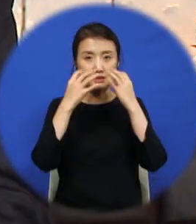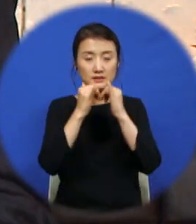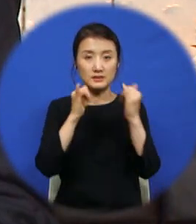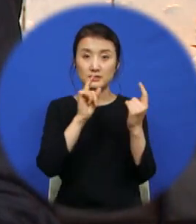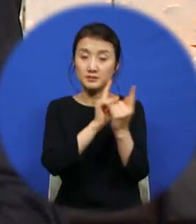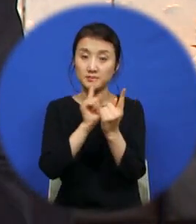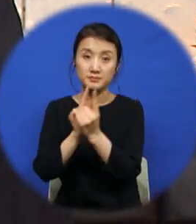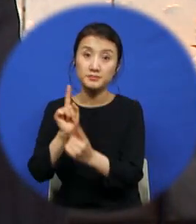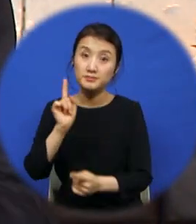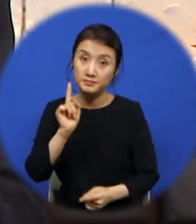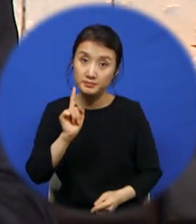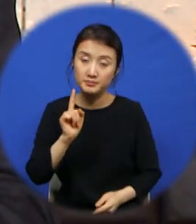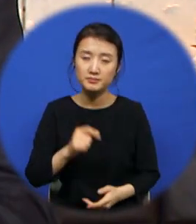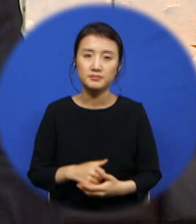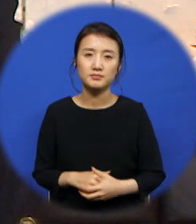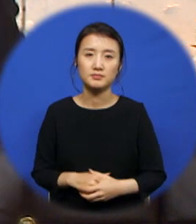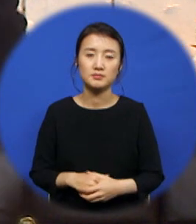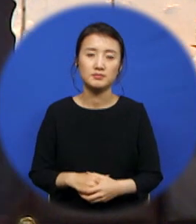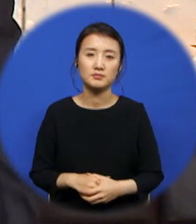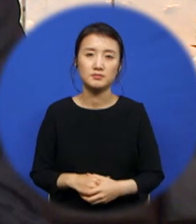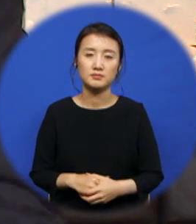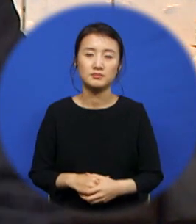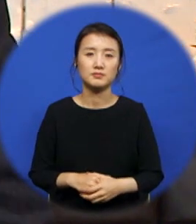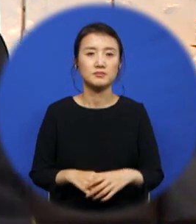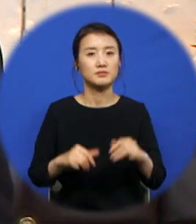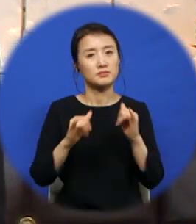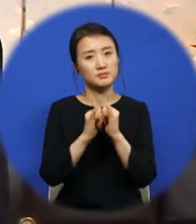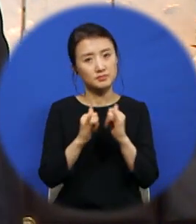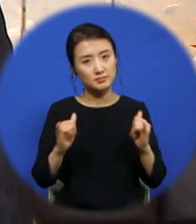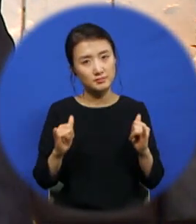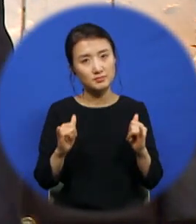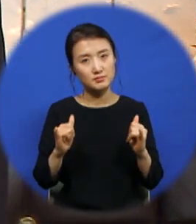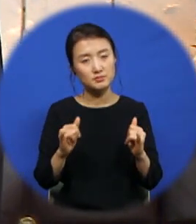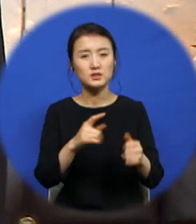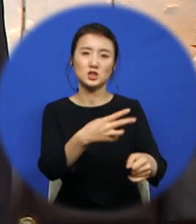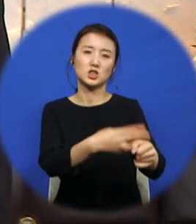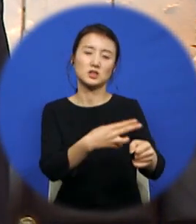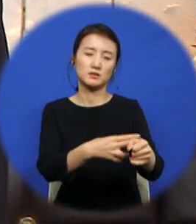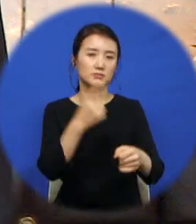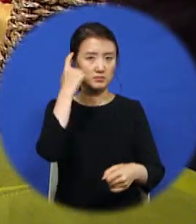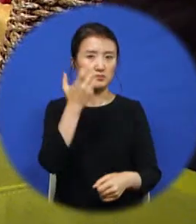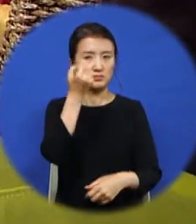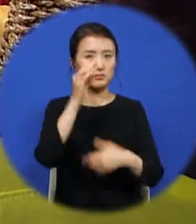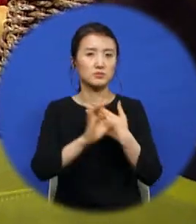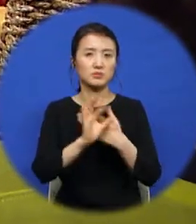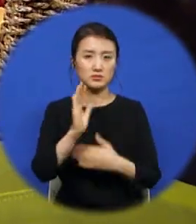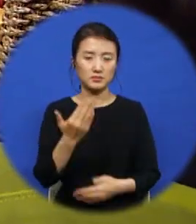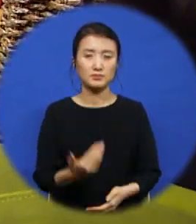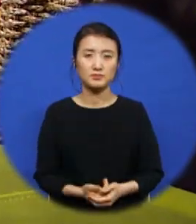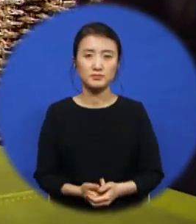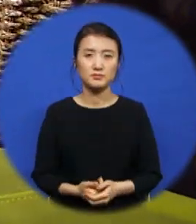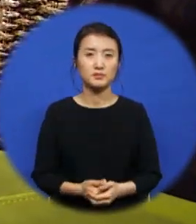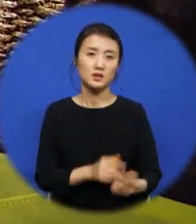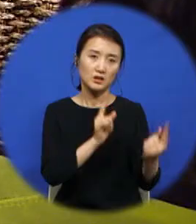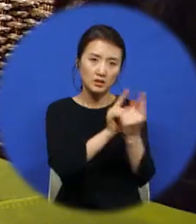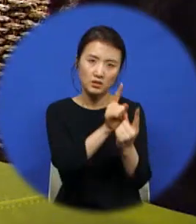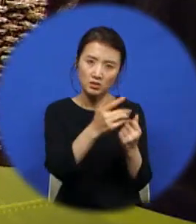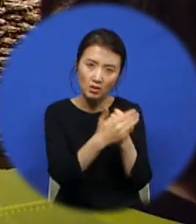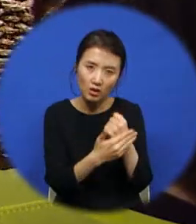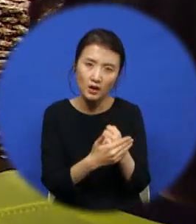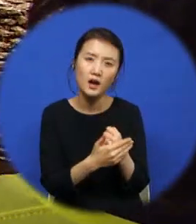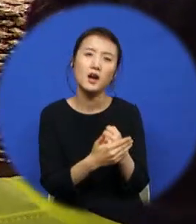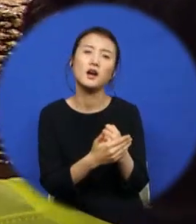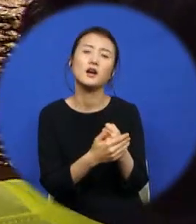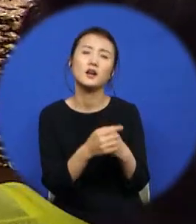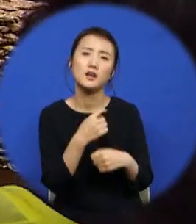이름들 늘 사람 자체가 서성 이라고 생각합니다 항상 배울 수 있어요